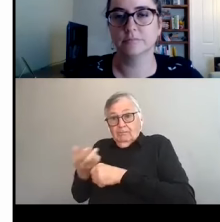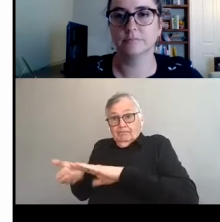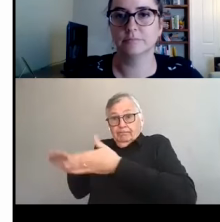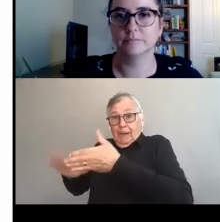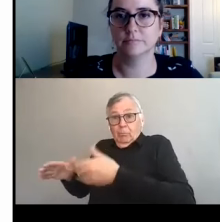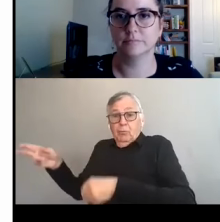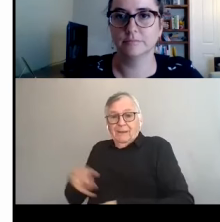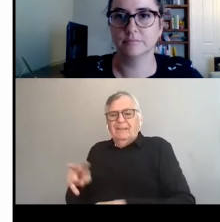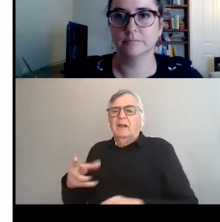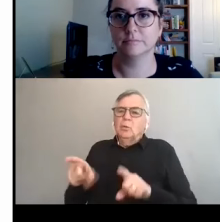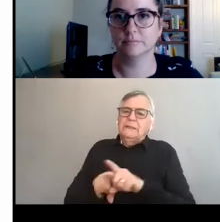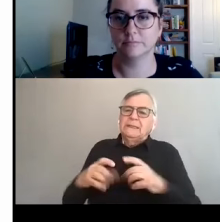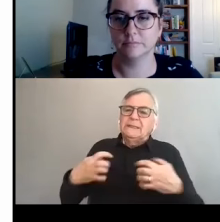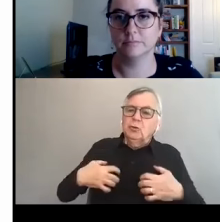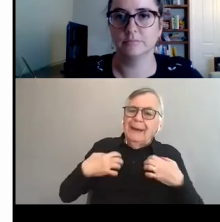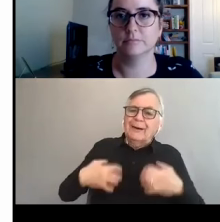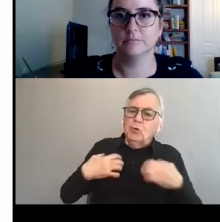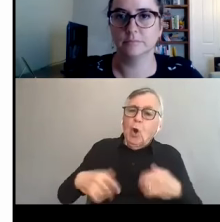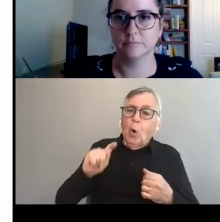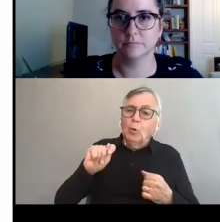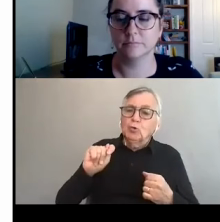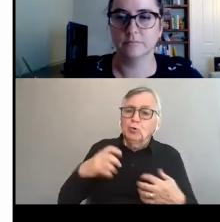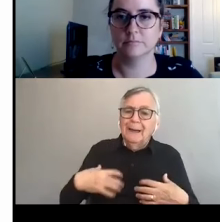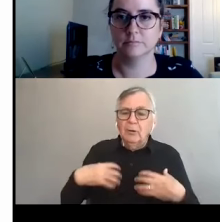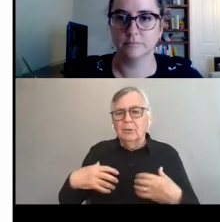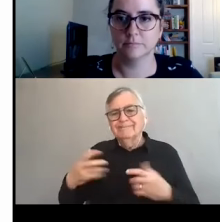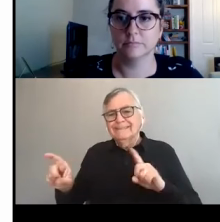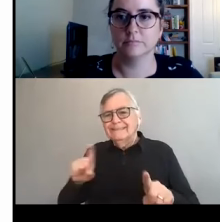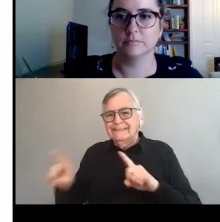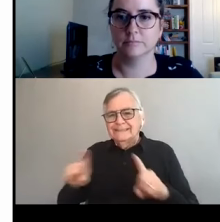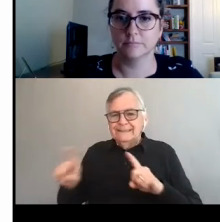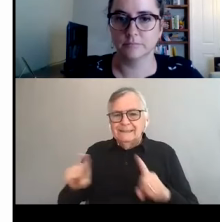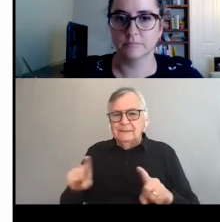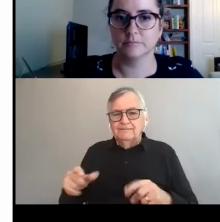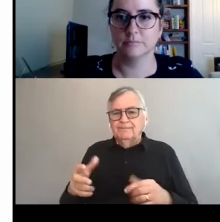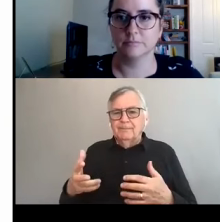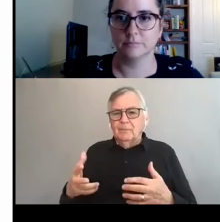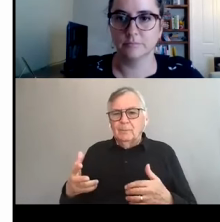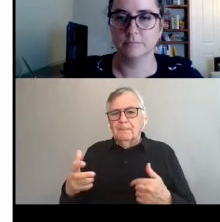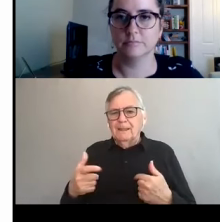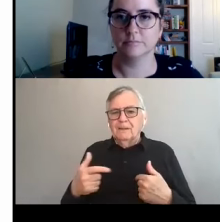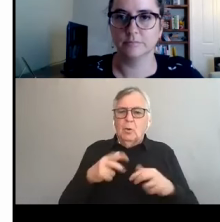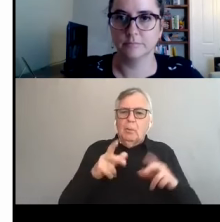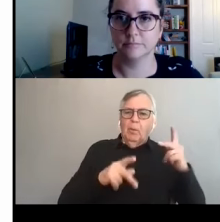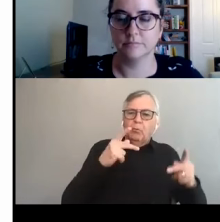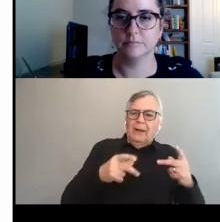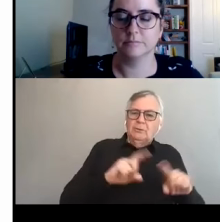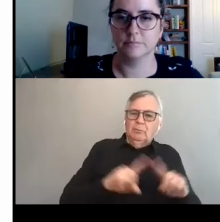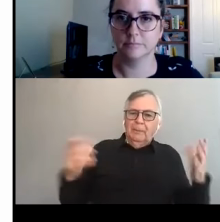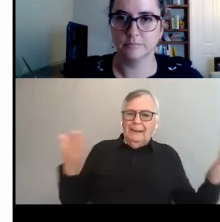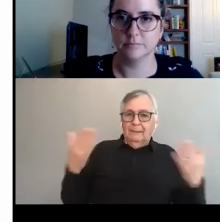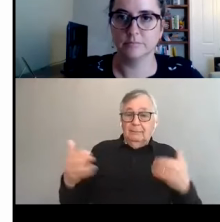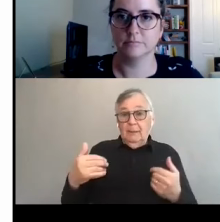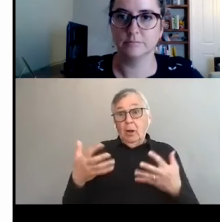ah ouais, mais il y a la tuberculose là-dedans qui rentre en ligne de compte, c'est peut-être pas applicable à nos populations. Mais là, il y a